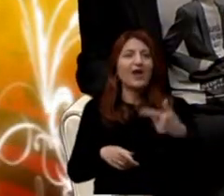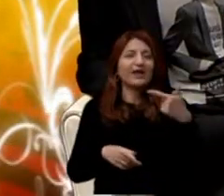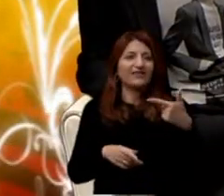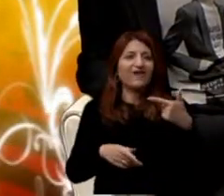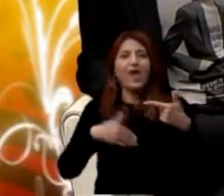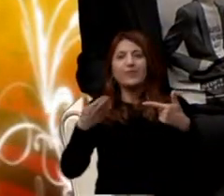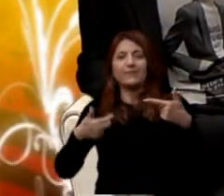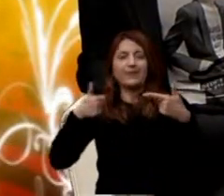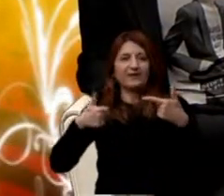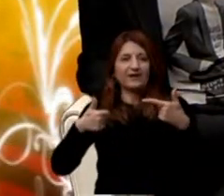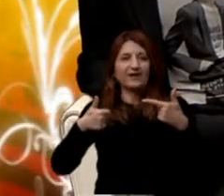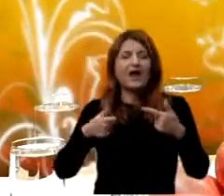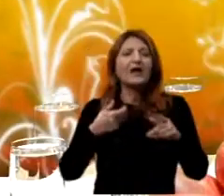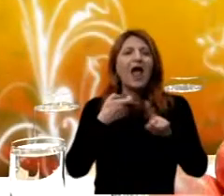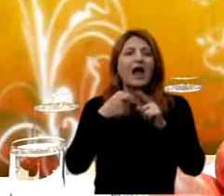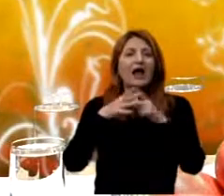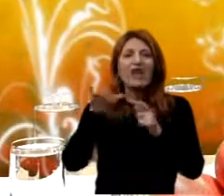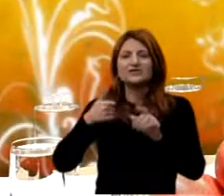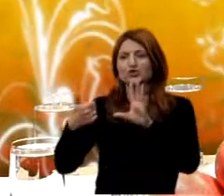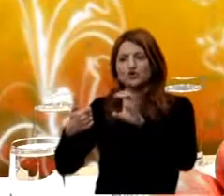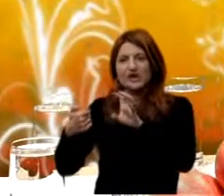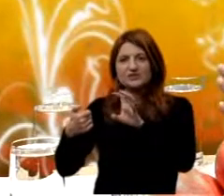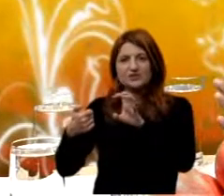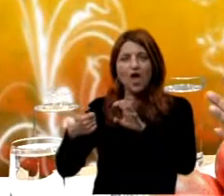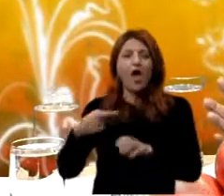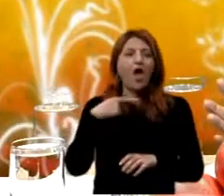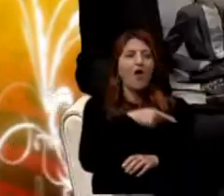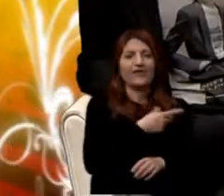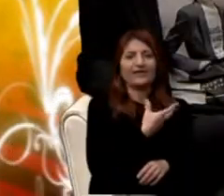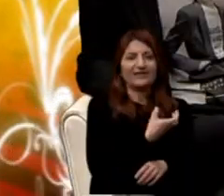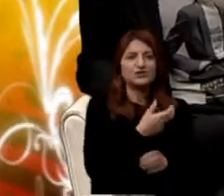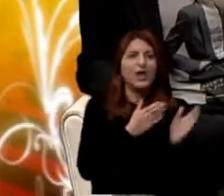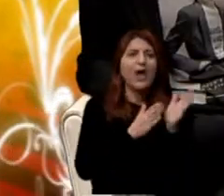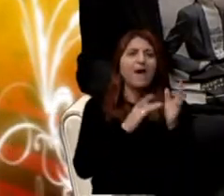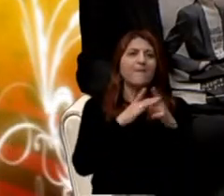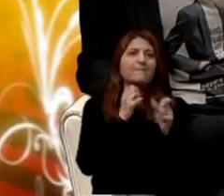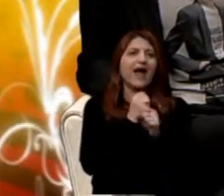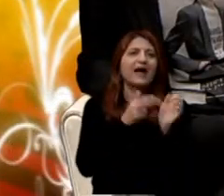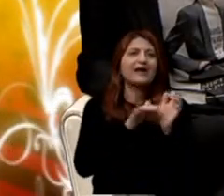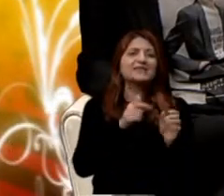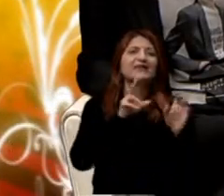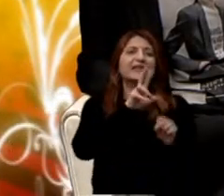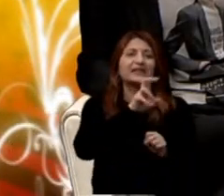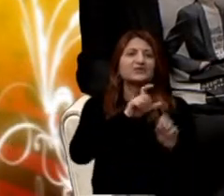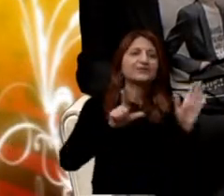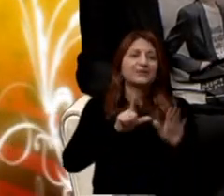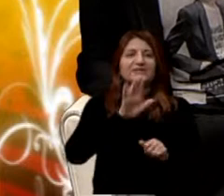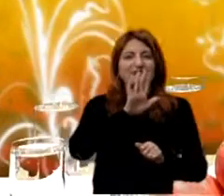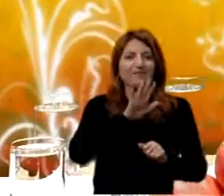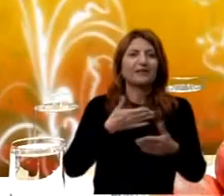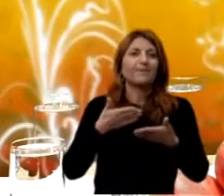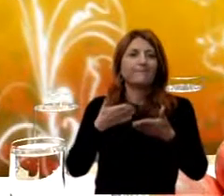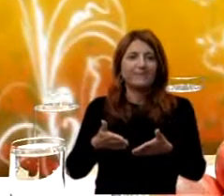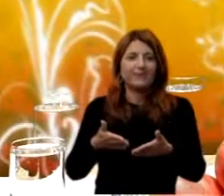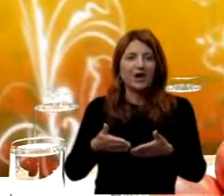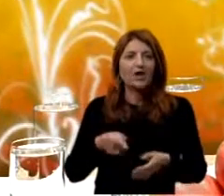recimo nekakav... Kalcija recimo 600, da, ovoga 300. 300, ajmo to. Iako tako. Iako je preporuka za magnezije 375, da, čak je više. Da. Da. To znači da su u